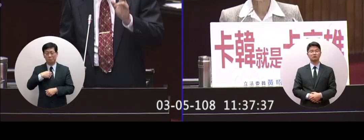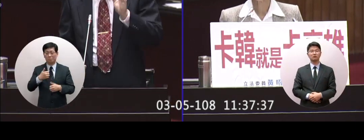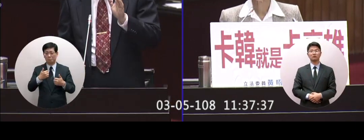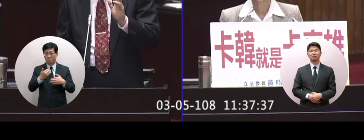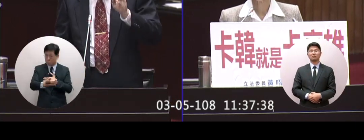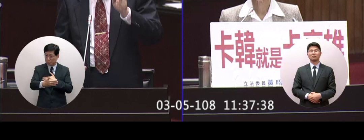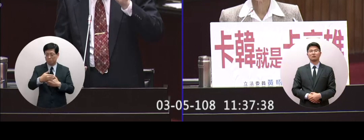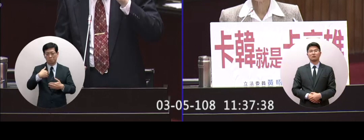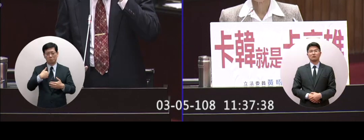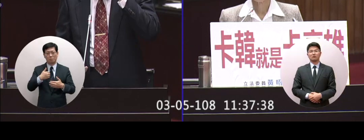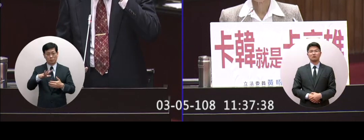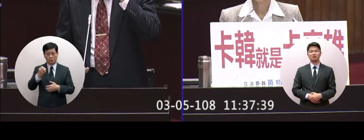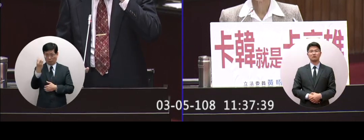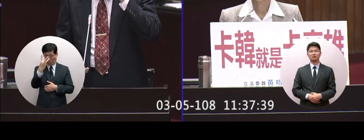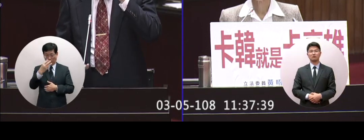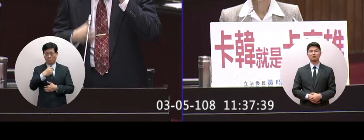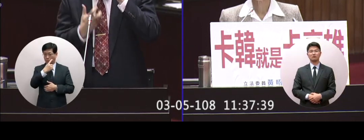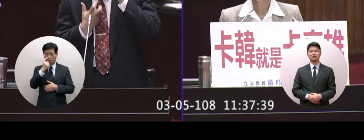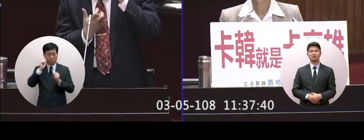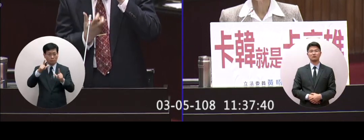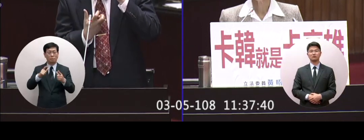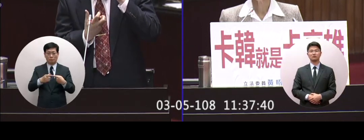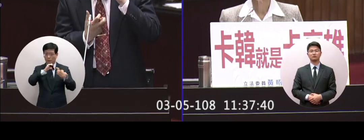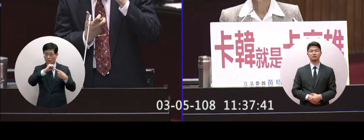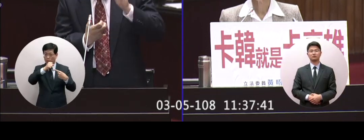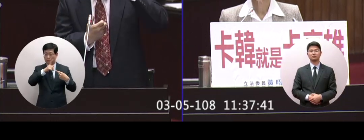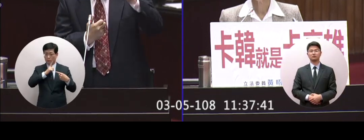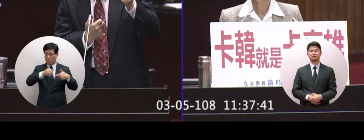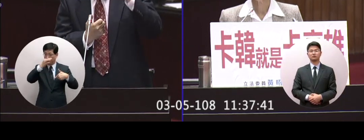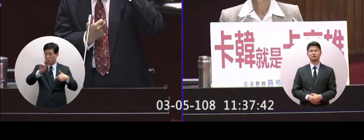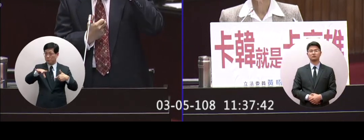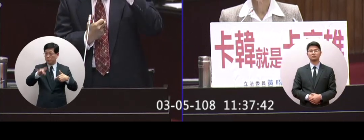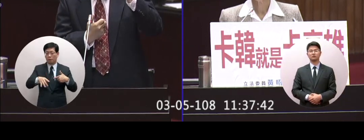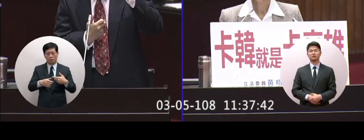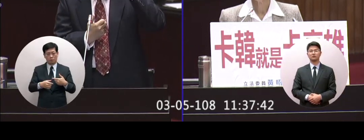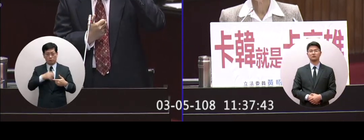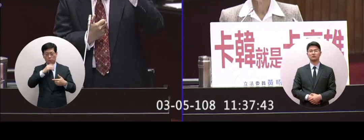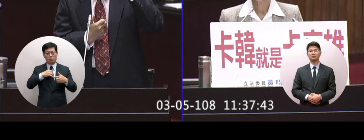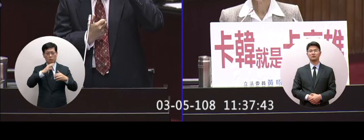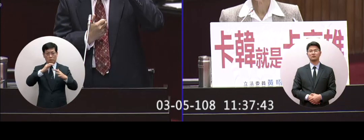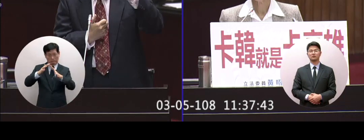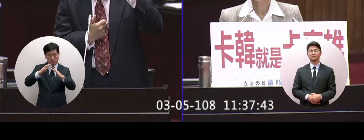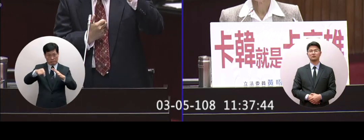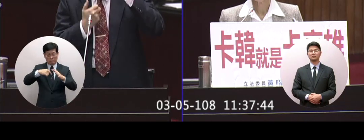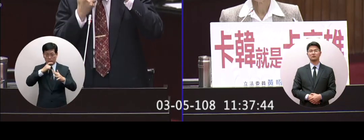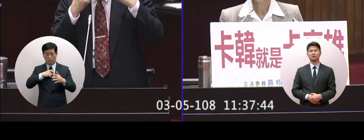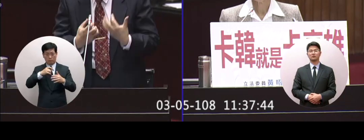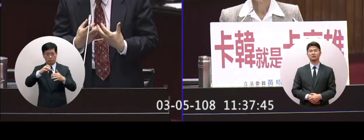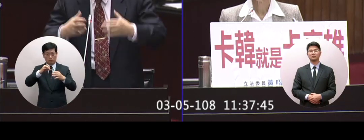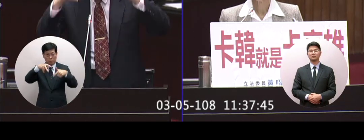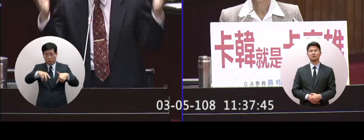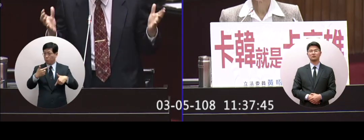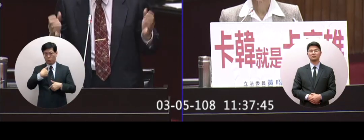程当中跟委员报告有三个高度，台湾的价值在哪里？一个是战略地位，就是岛链的这种安全，这不是